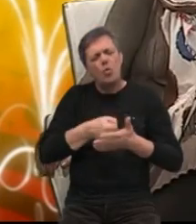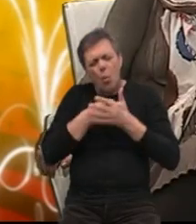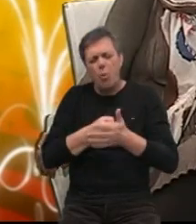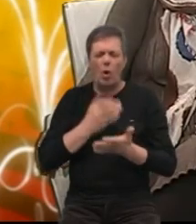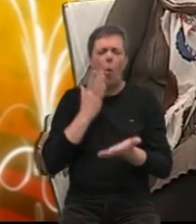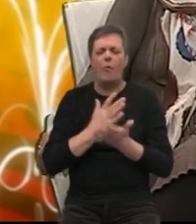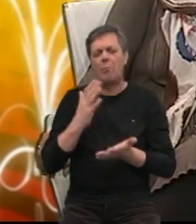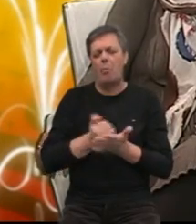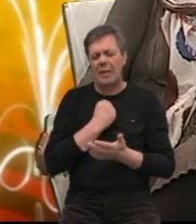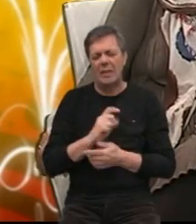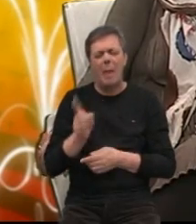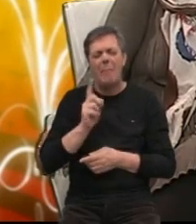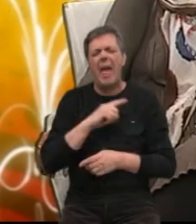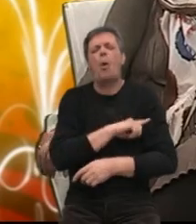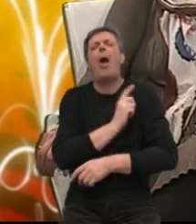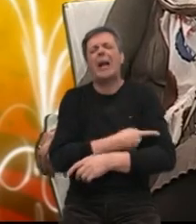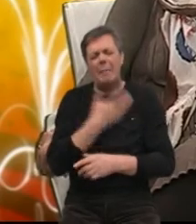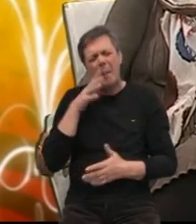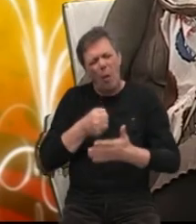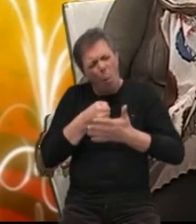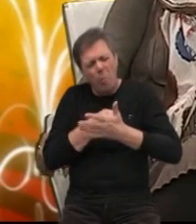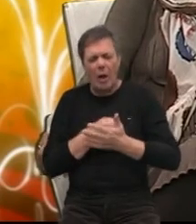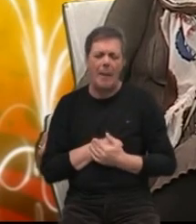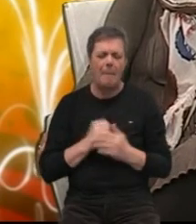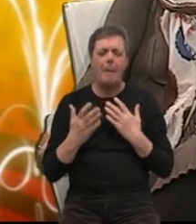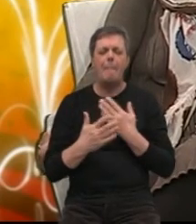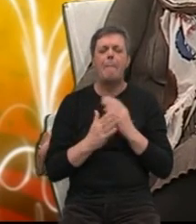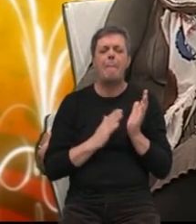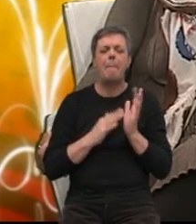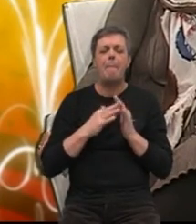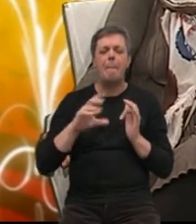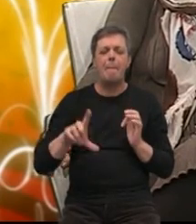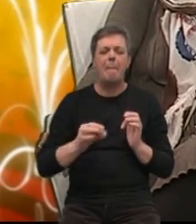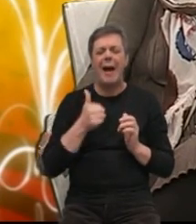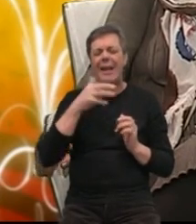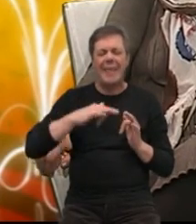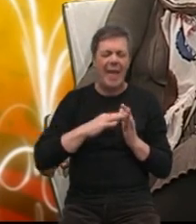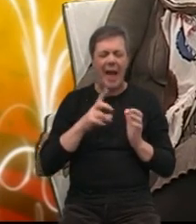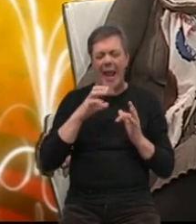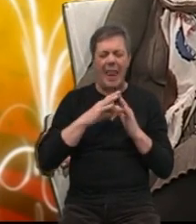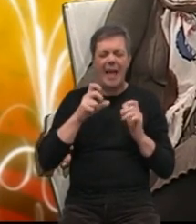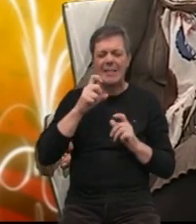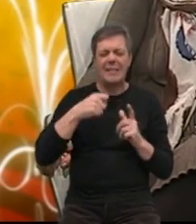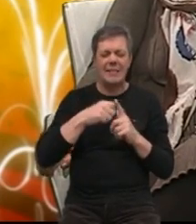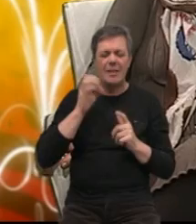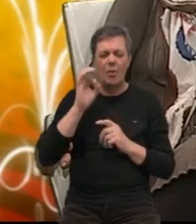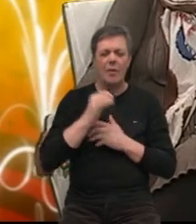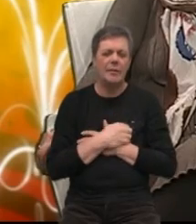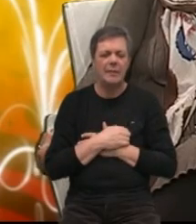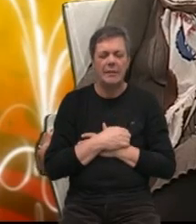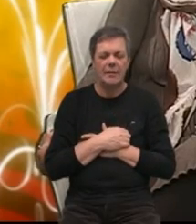Ne hrabri, ustrajni. Eto. Dobro. I Marija Lacko. Zašto ja uvijek